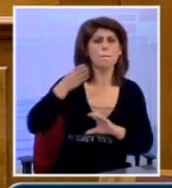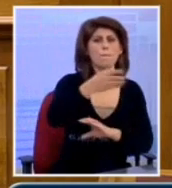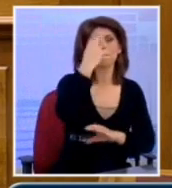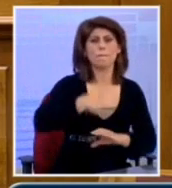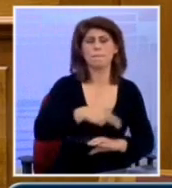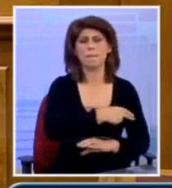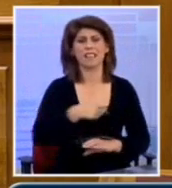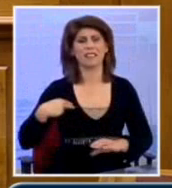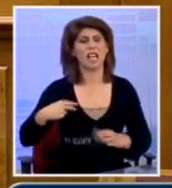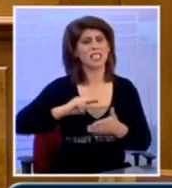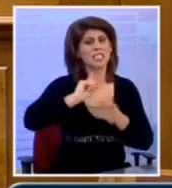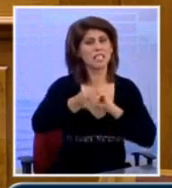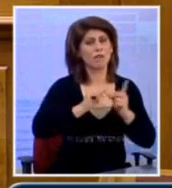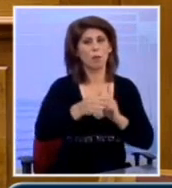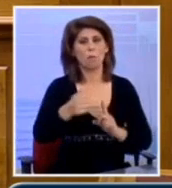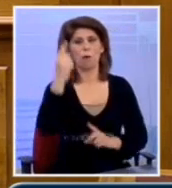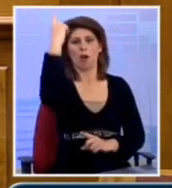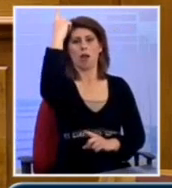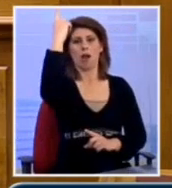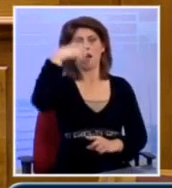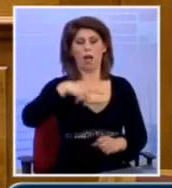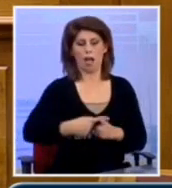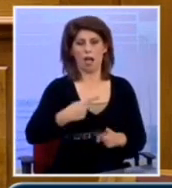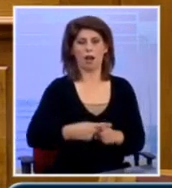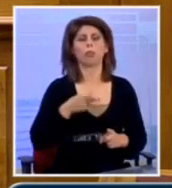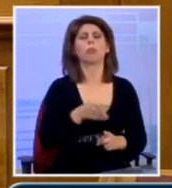έχουν συνάψει συμφωνίες. Μόνο η Ελλάδα δεν έχει πάει.